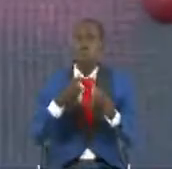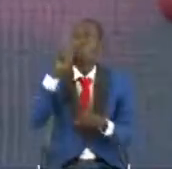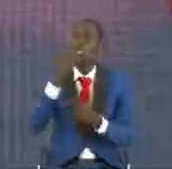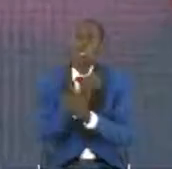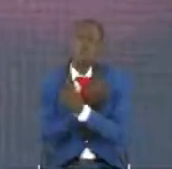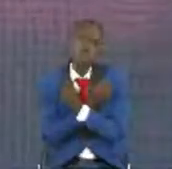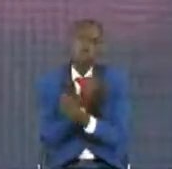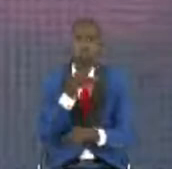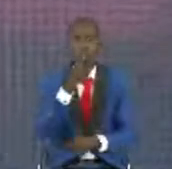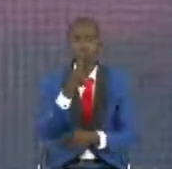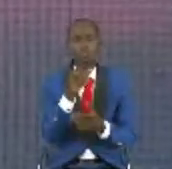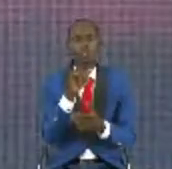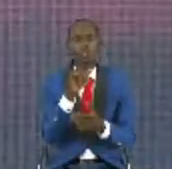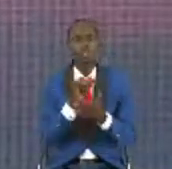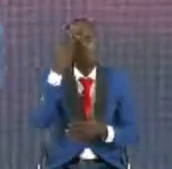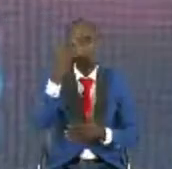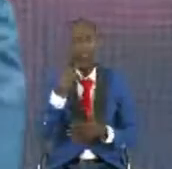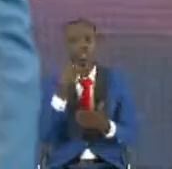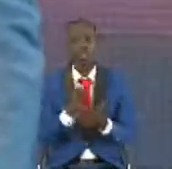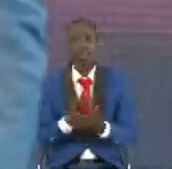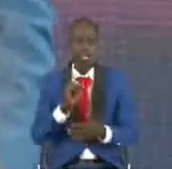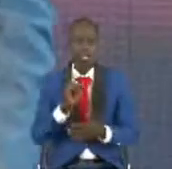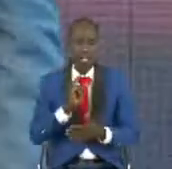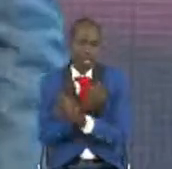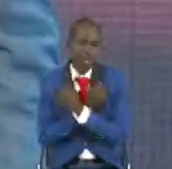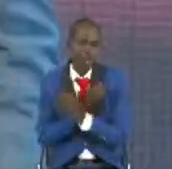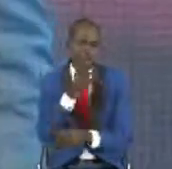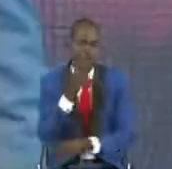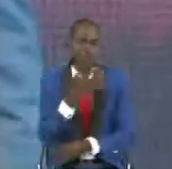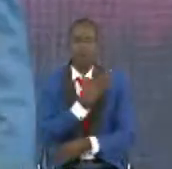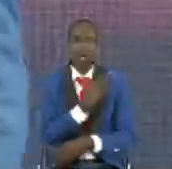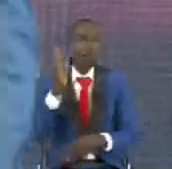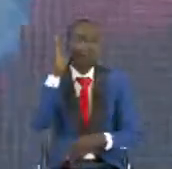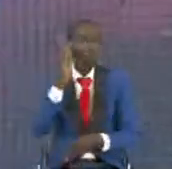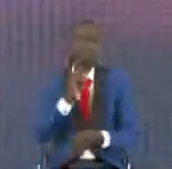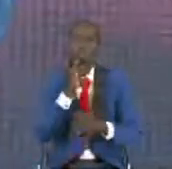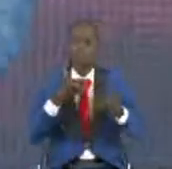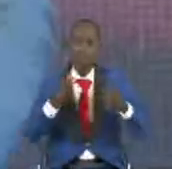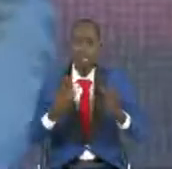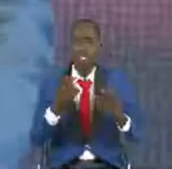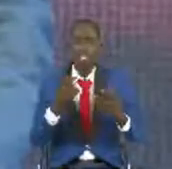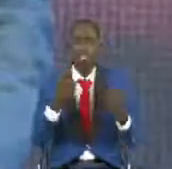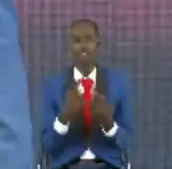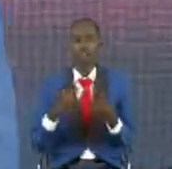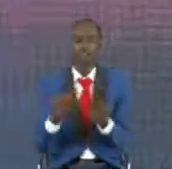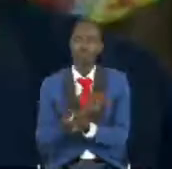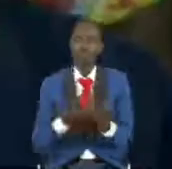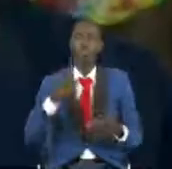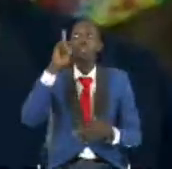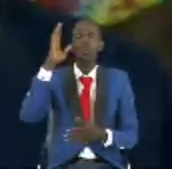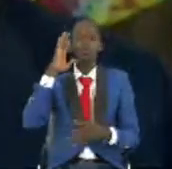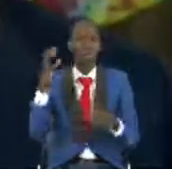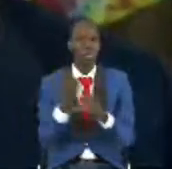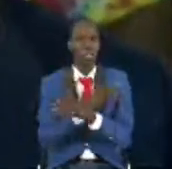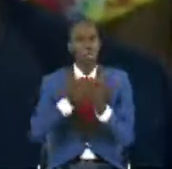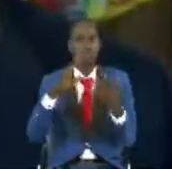Voilà pourquoi il dit, « Je t'ai aimé et je ne laisserai pas le péché te détruire. Il va ôter tes